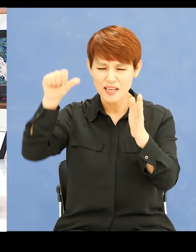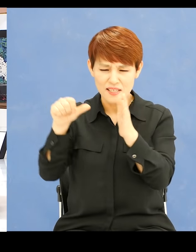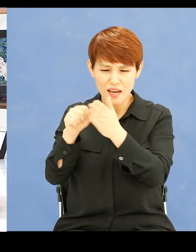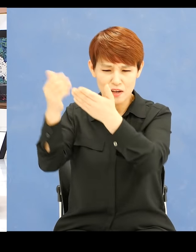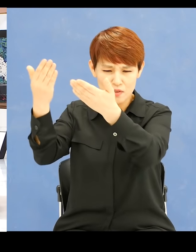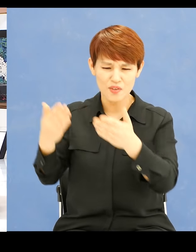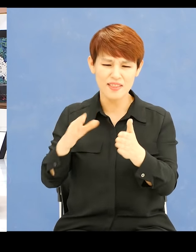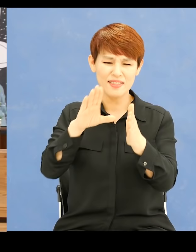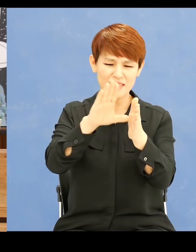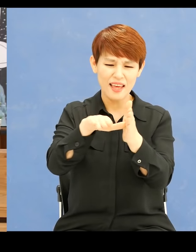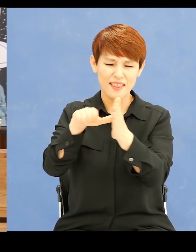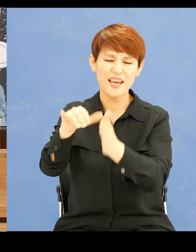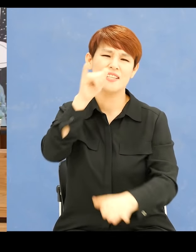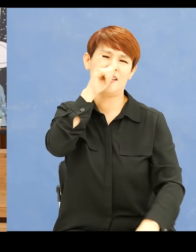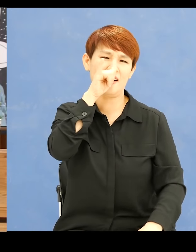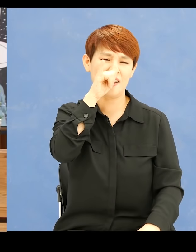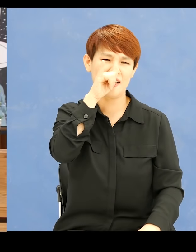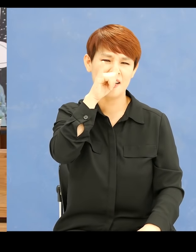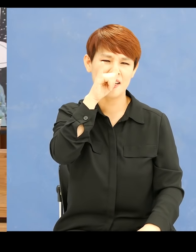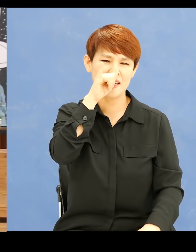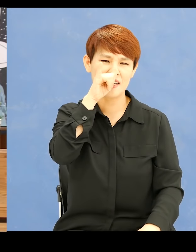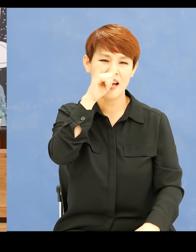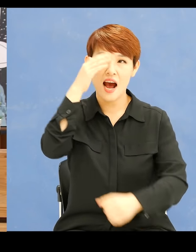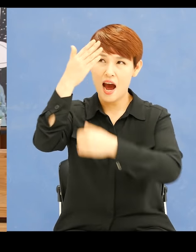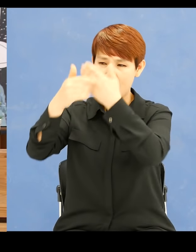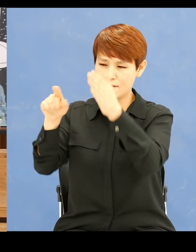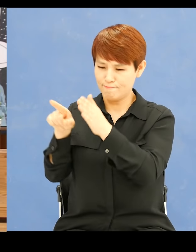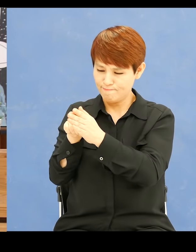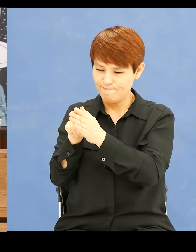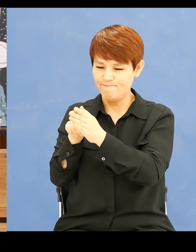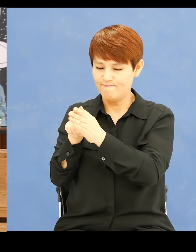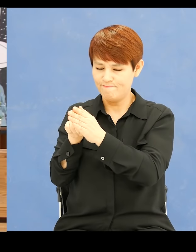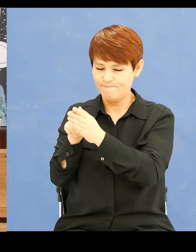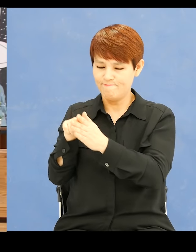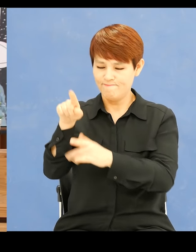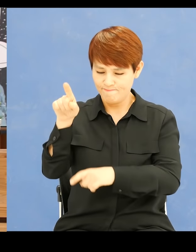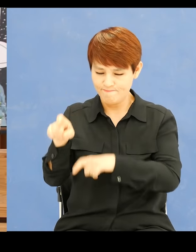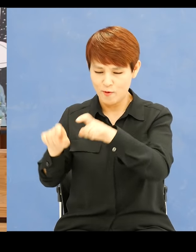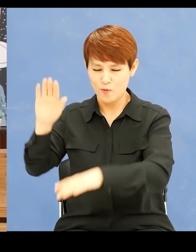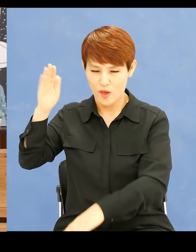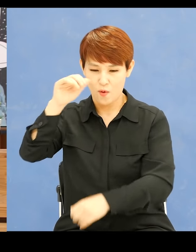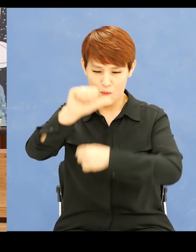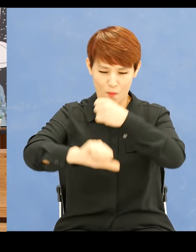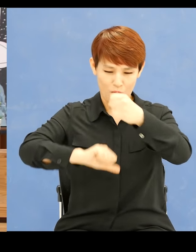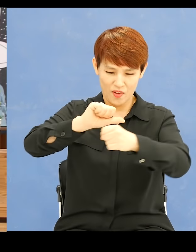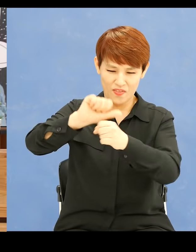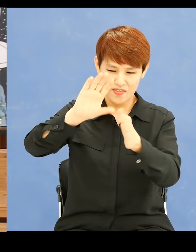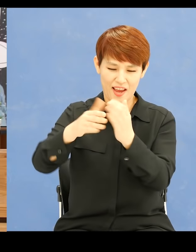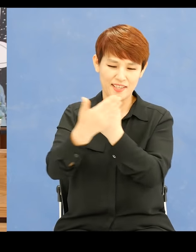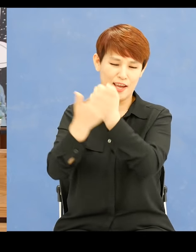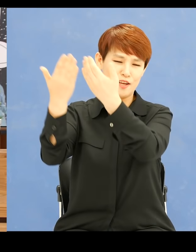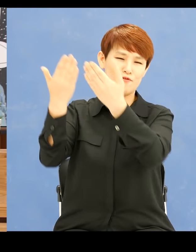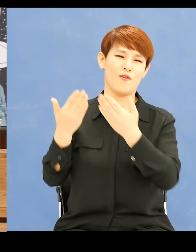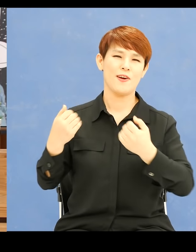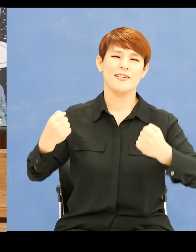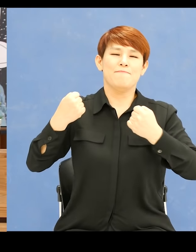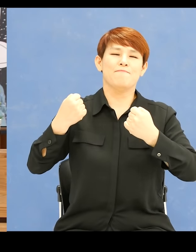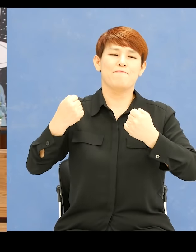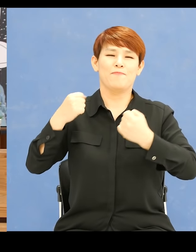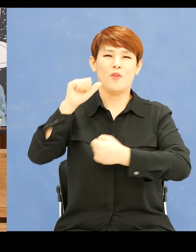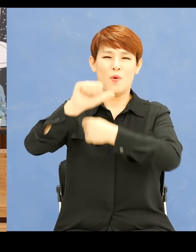1000명이면 1000점이 아니거든요. 저희가 방송할 때 시청률에 되게 스트레스 받고 요즘은 뭐 유튜브 구독자가 몇 명이냐 조회수가 몇